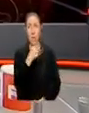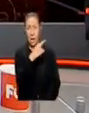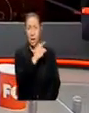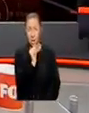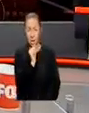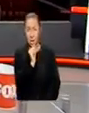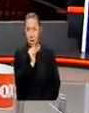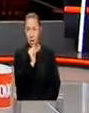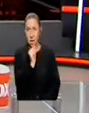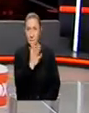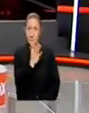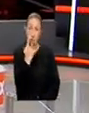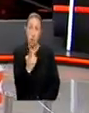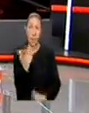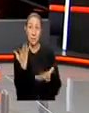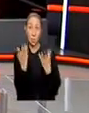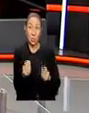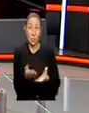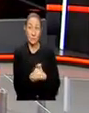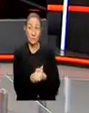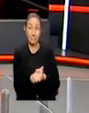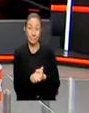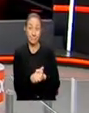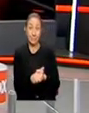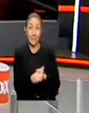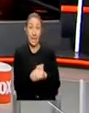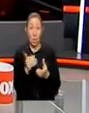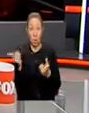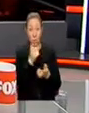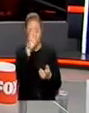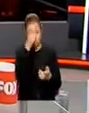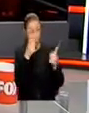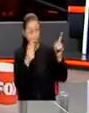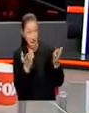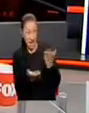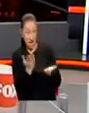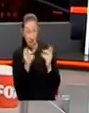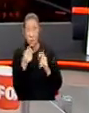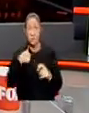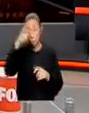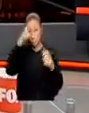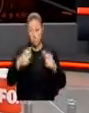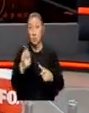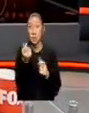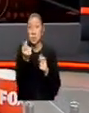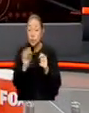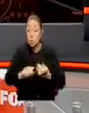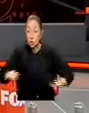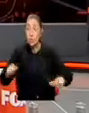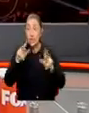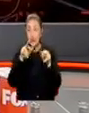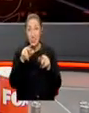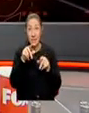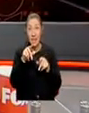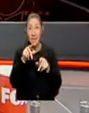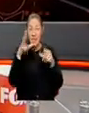bakan bildiğine göre nasıl olduğunu kıyaslayarak de Küçücük çocuklar kadar